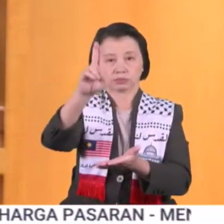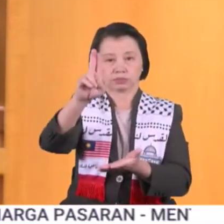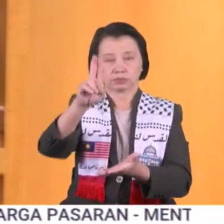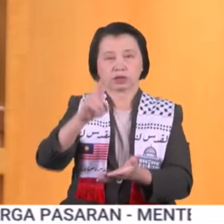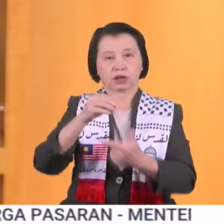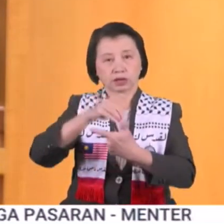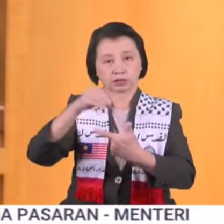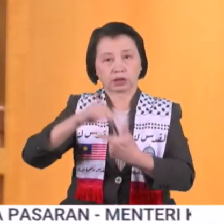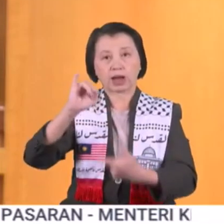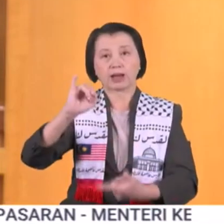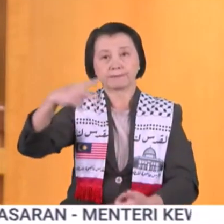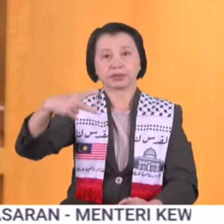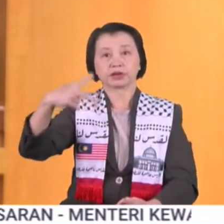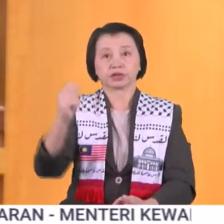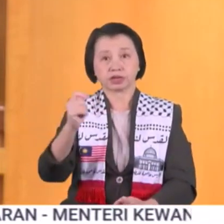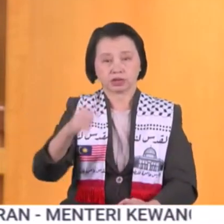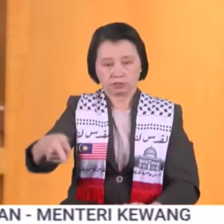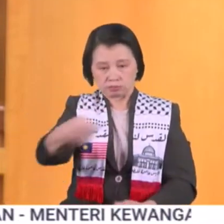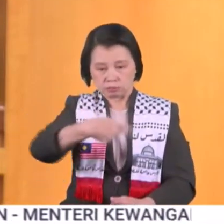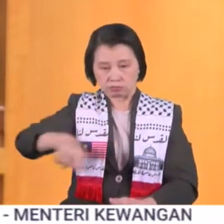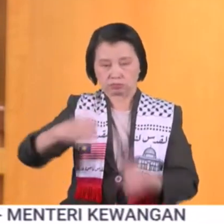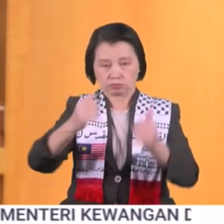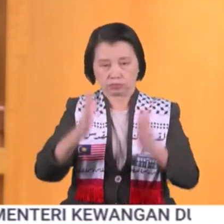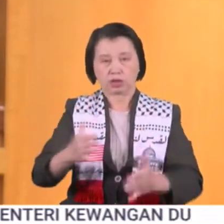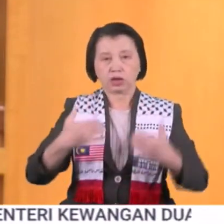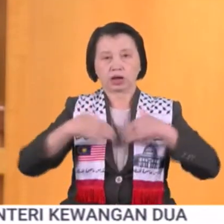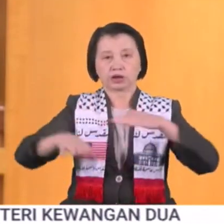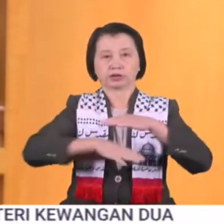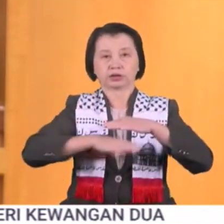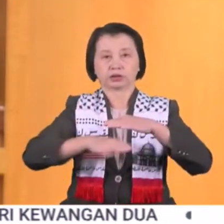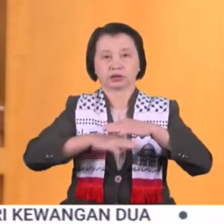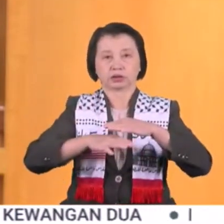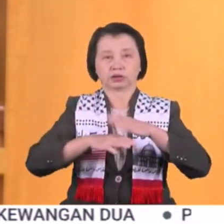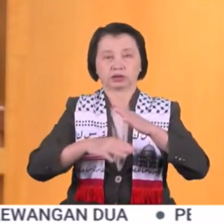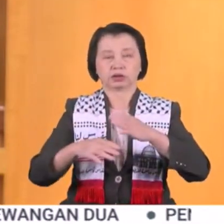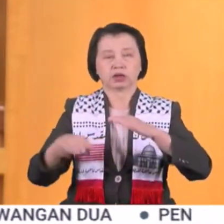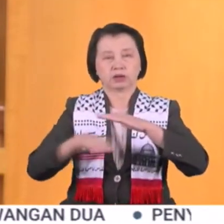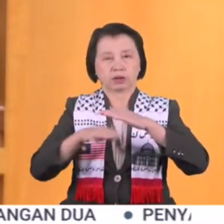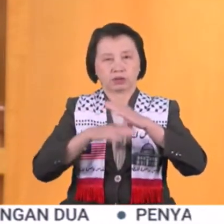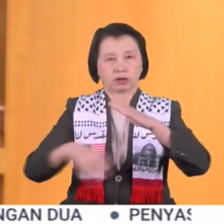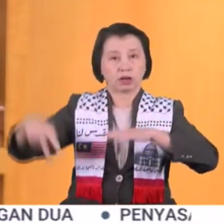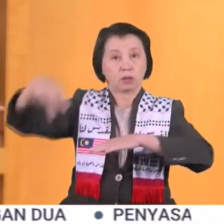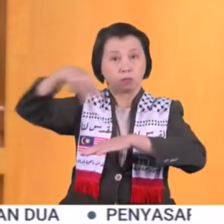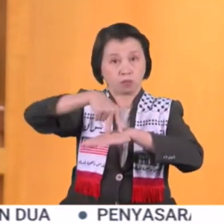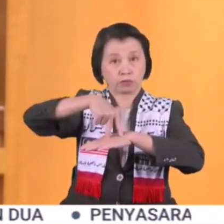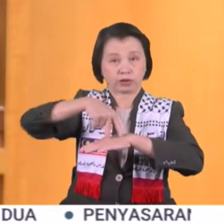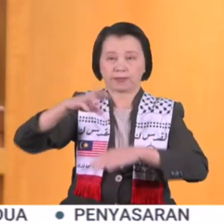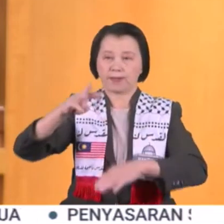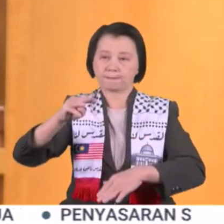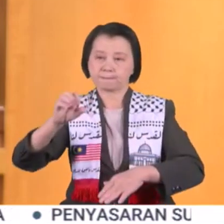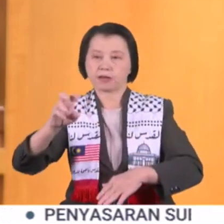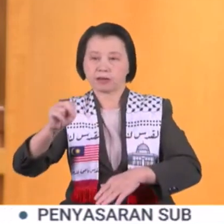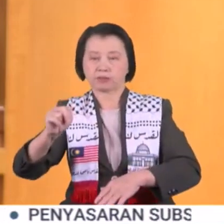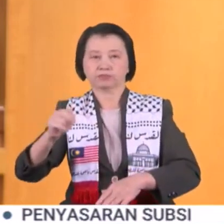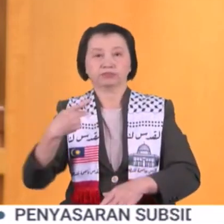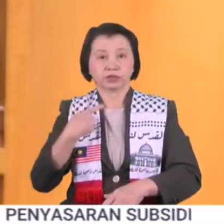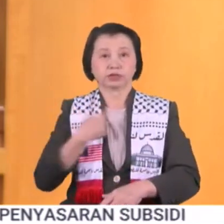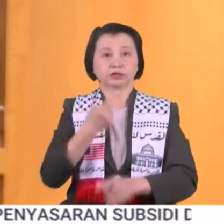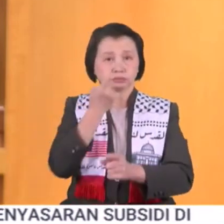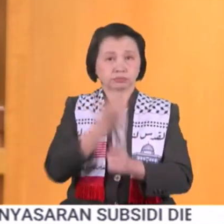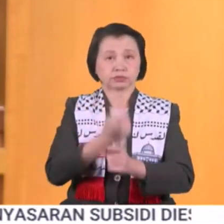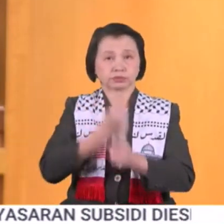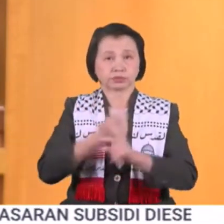IPT. Cuma mereka sebahagiannya memang ada di bawah program podium MSN, tetapi yang di bawah kita juga yang betul-betul